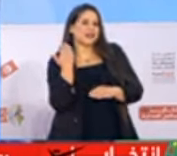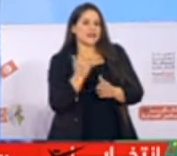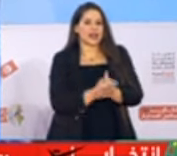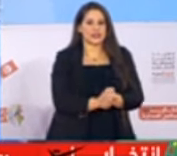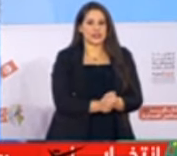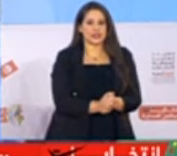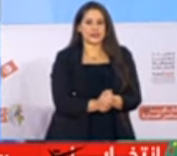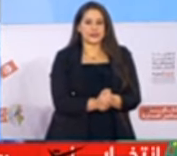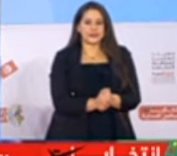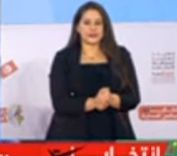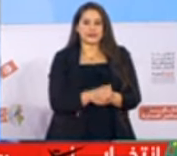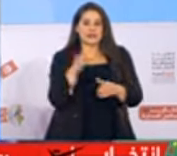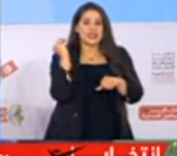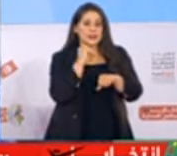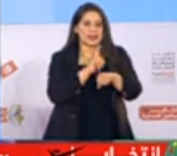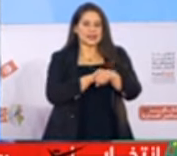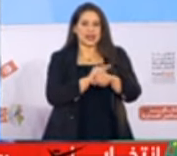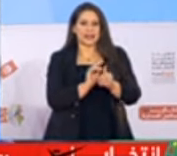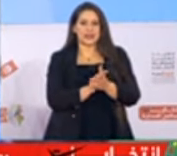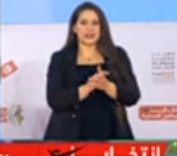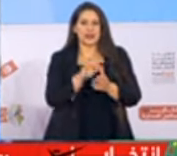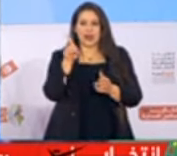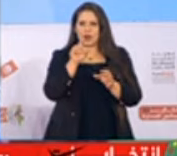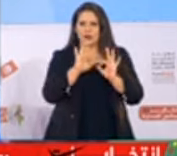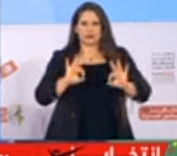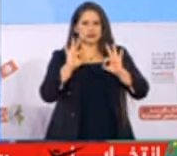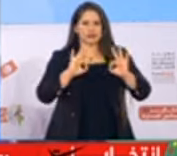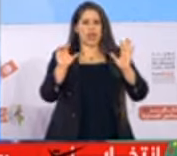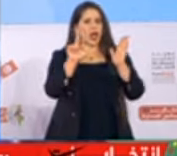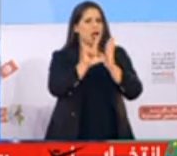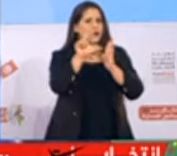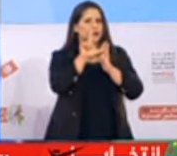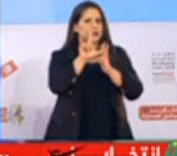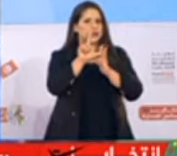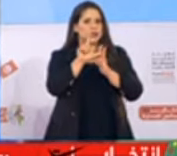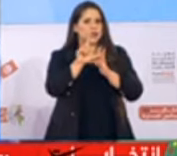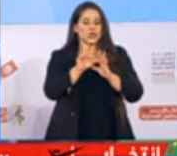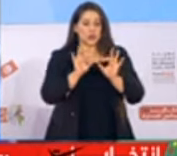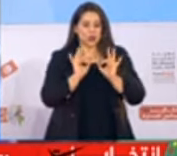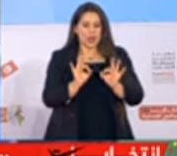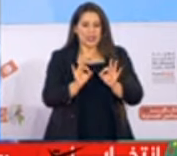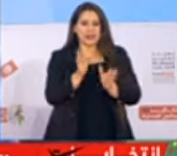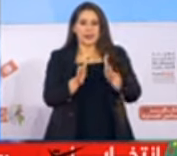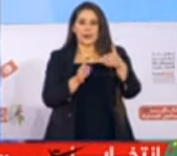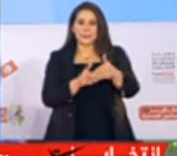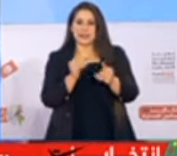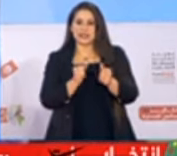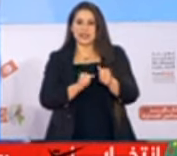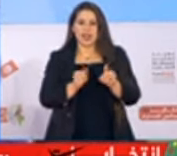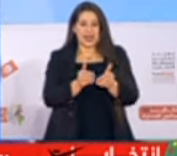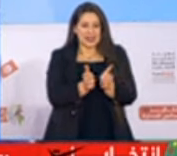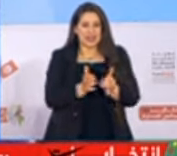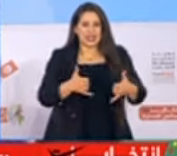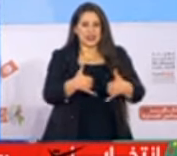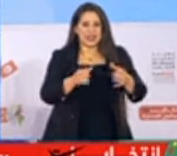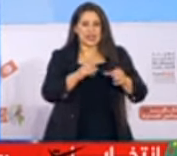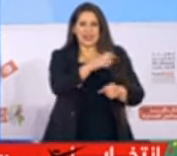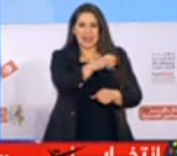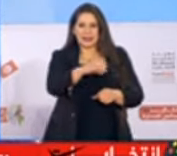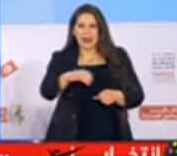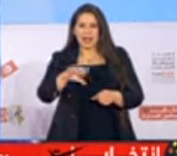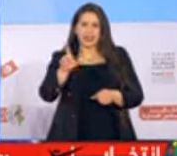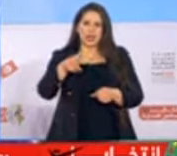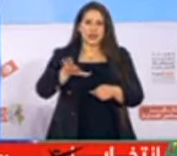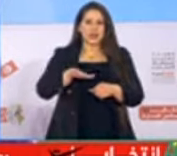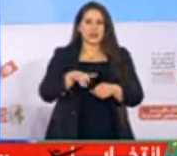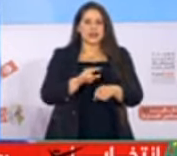أنه يبدو أنه ما فمش قانون ينظم ويحدد صلاحيات ومهام المجالس المحلية، أو هو رجع إلى